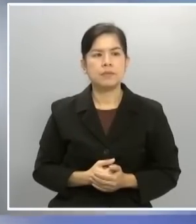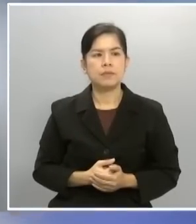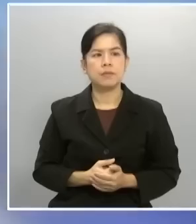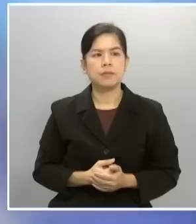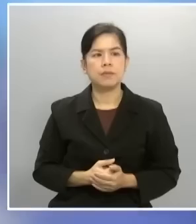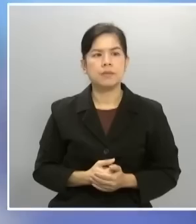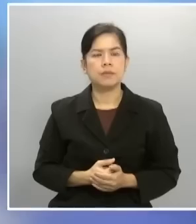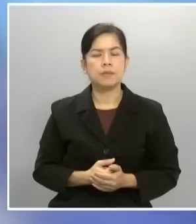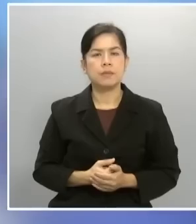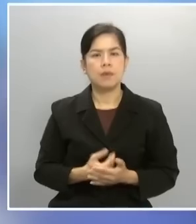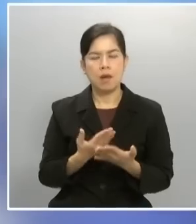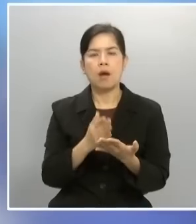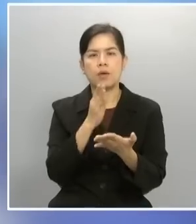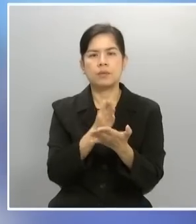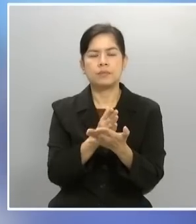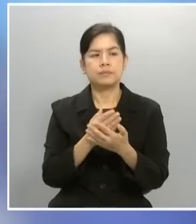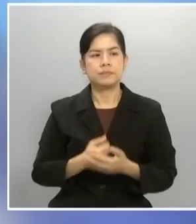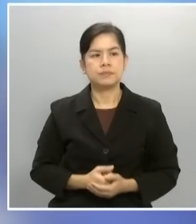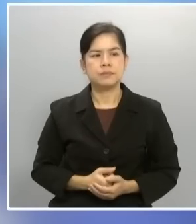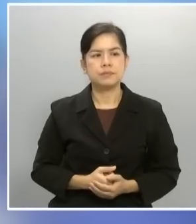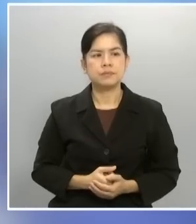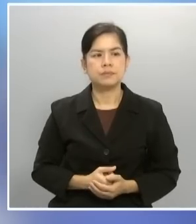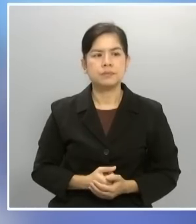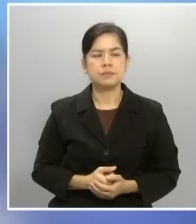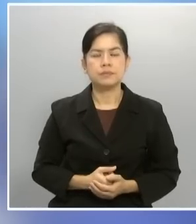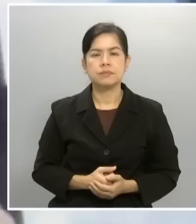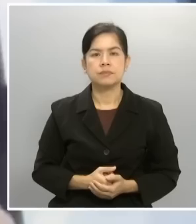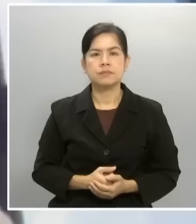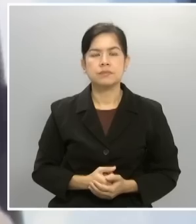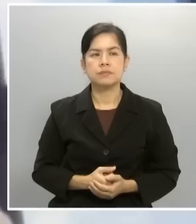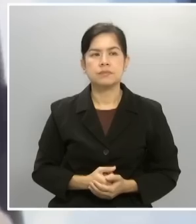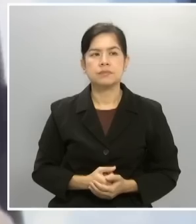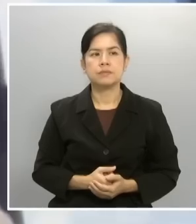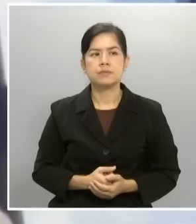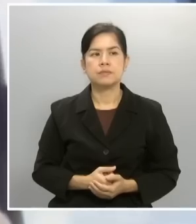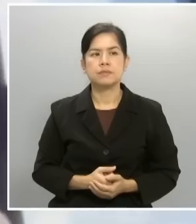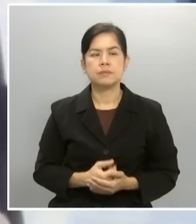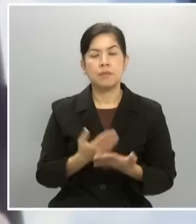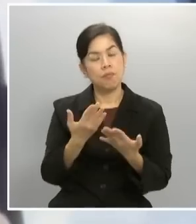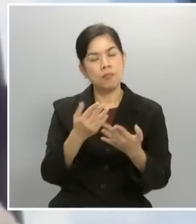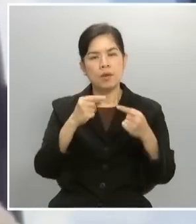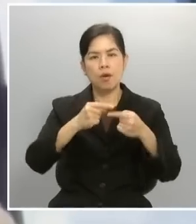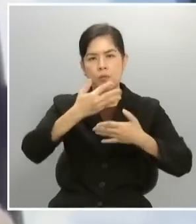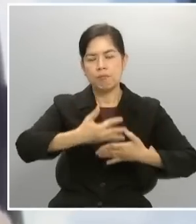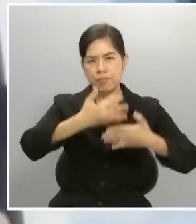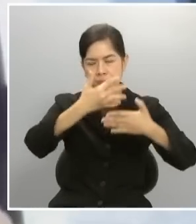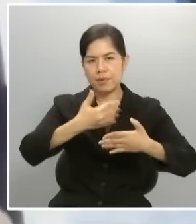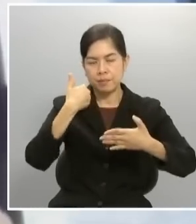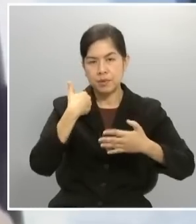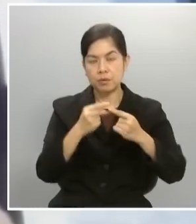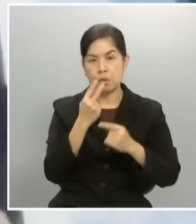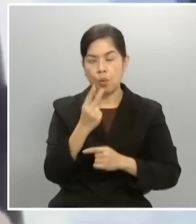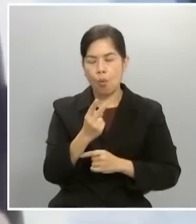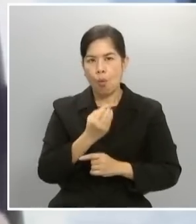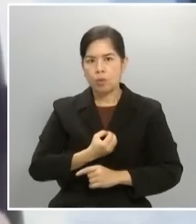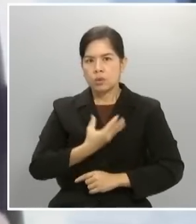โอเคพอครับแค่นี้ครับอ่ะนี่คือเป็นประเด็นที่น่าตกใจ